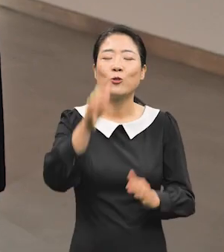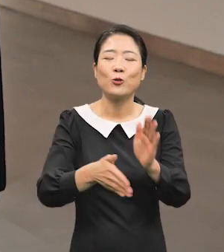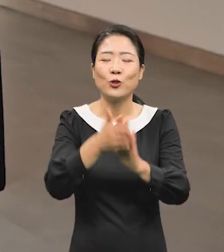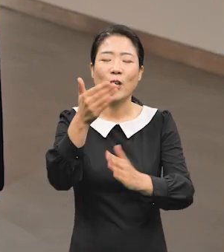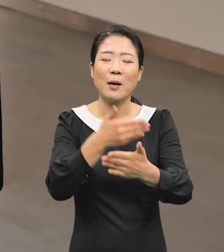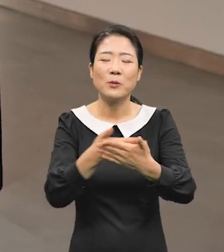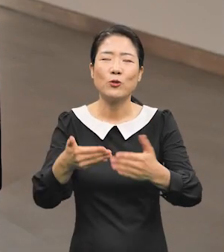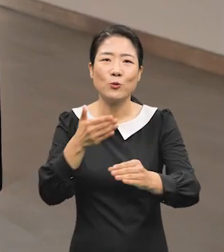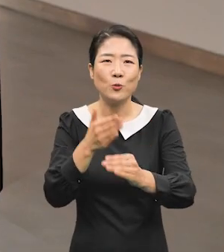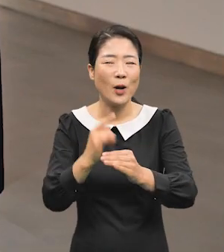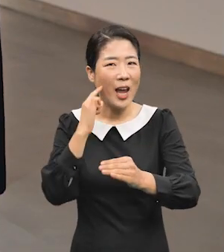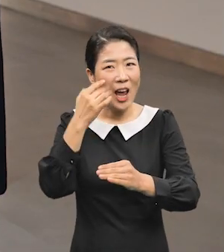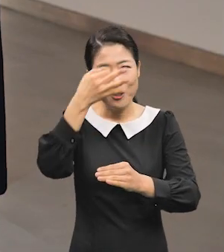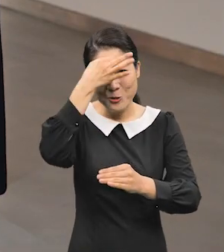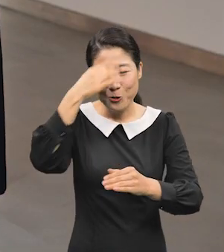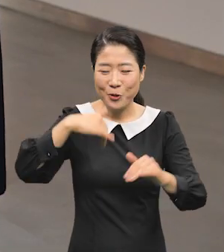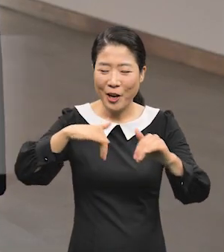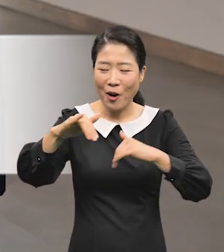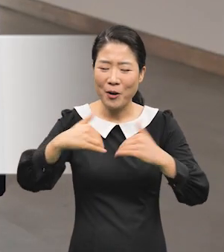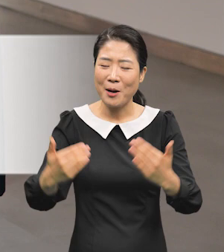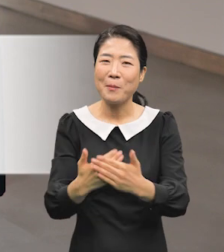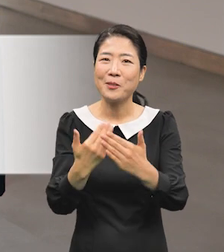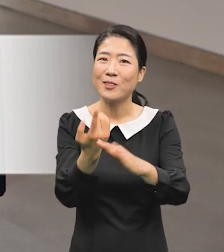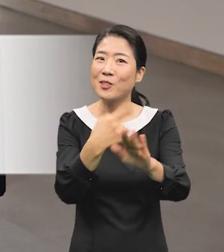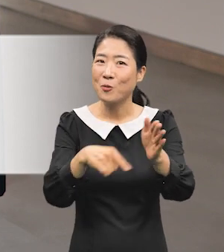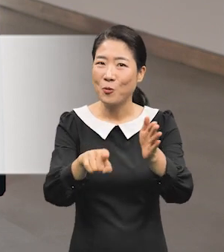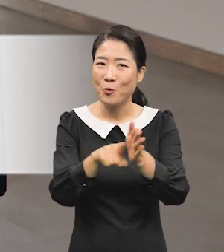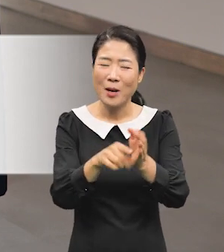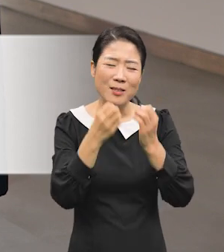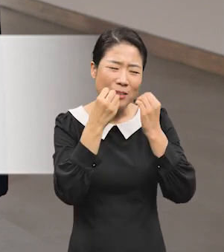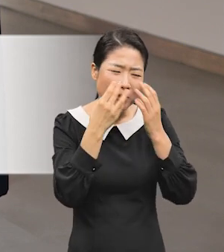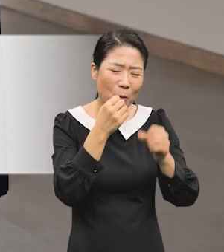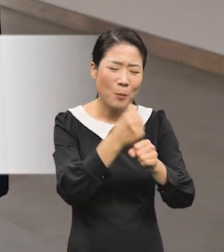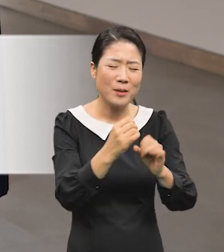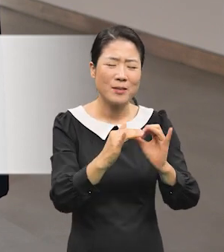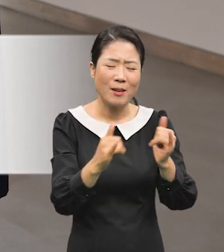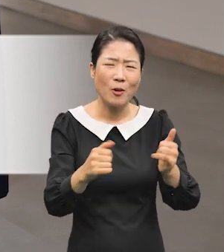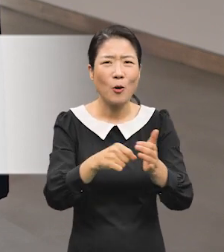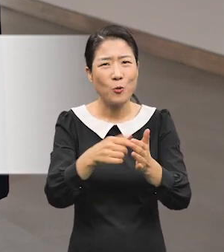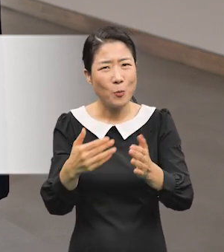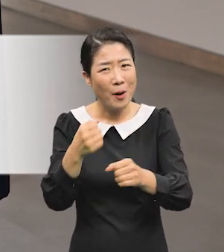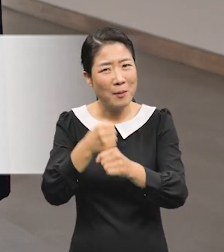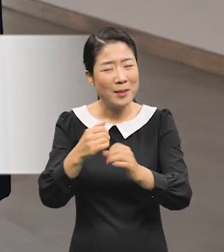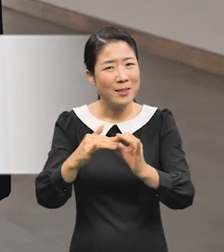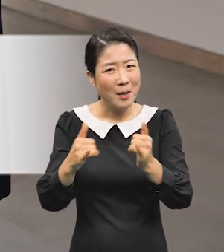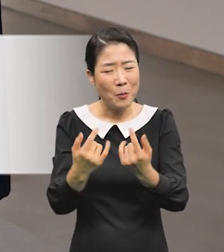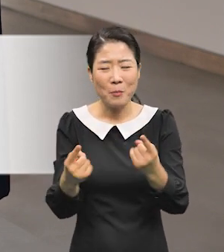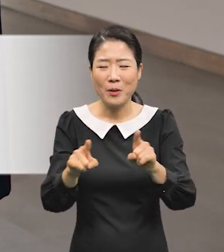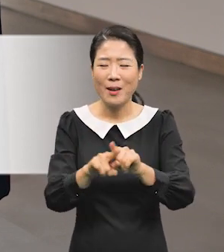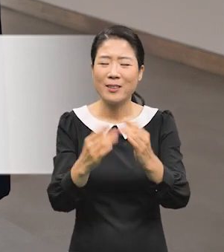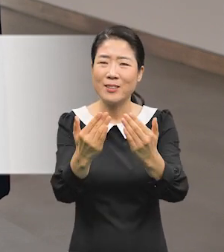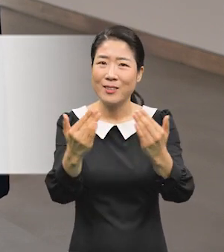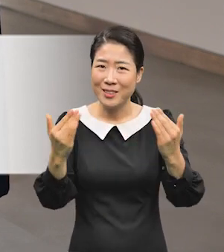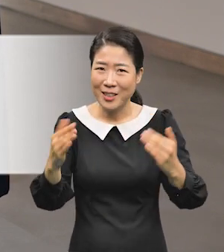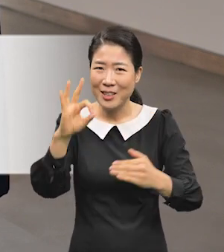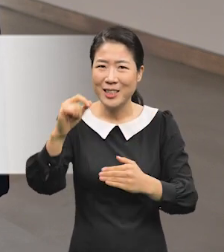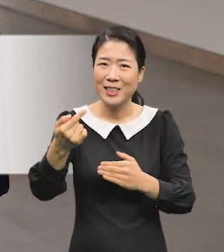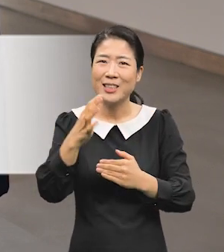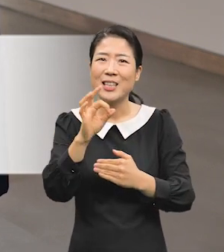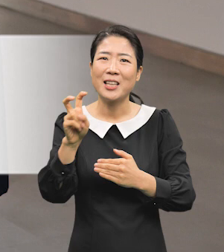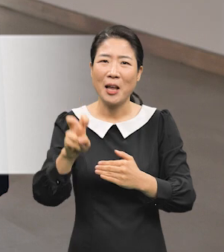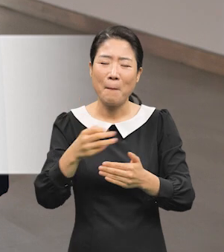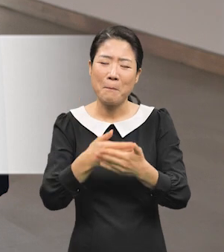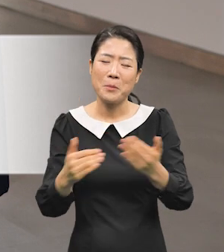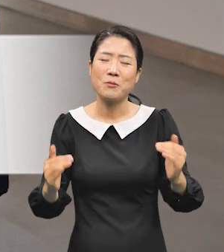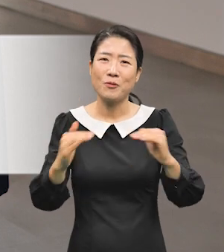광주시가 미술 매카 예술의 거리를 활성화하기 위해 신진 작가와 중진 작가 등이 함께하는 전시회를 은남